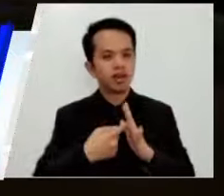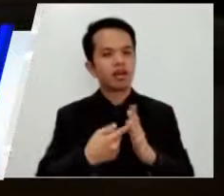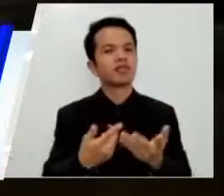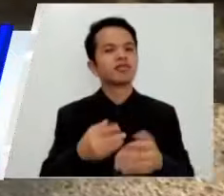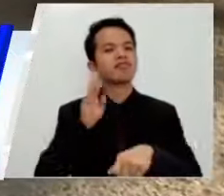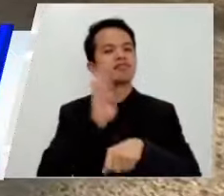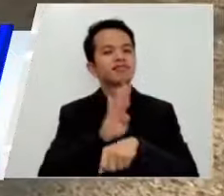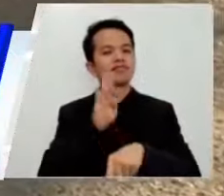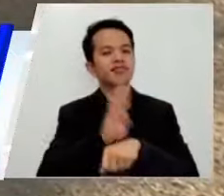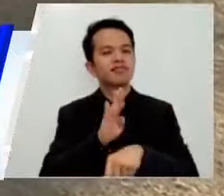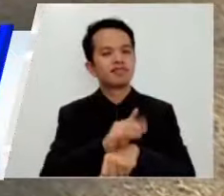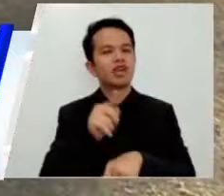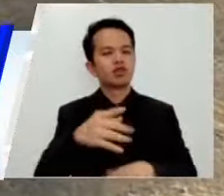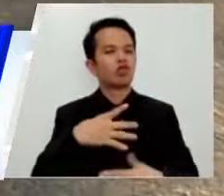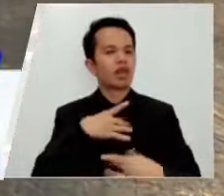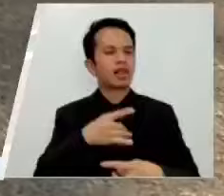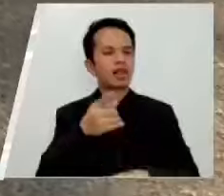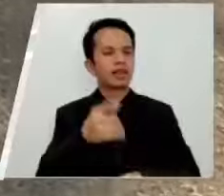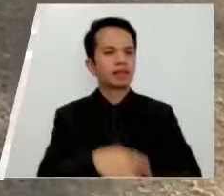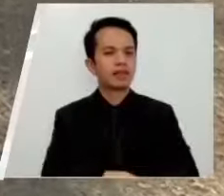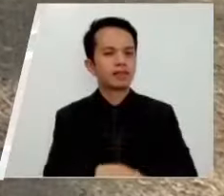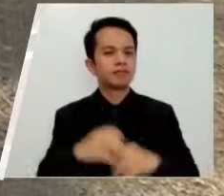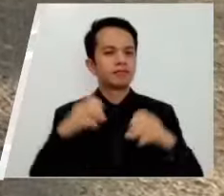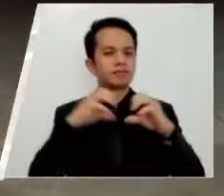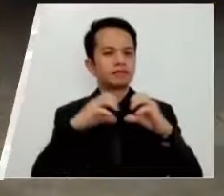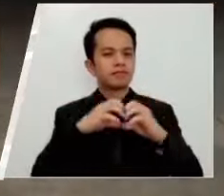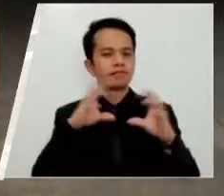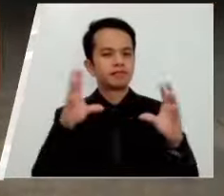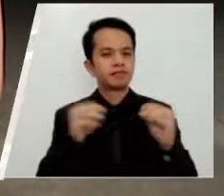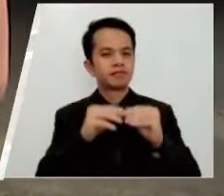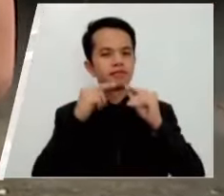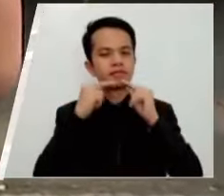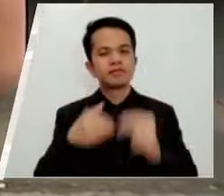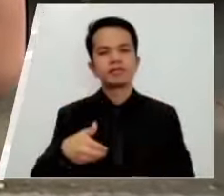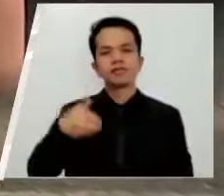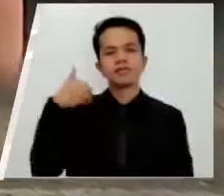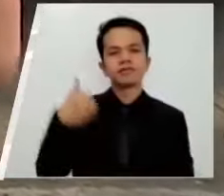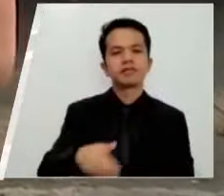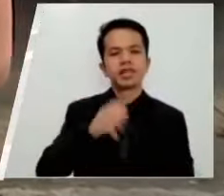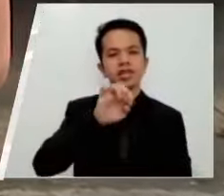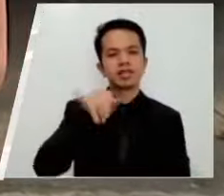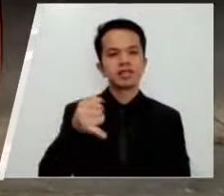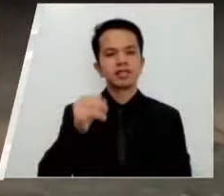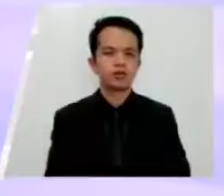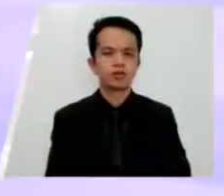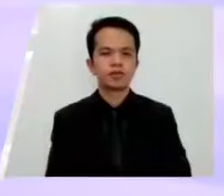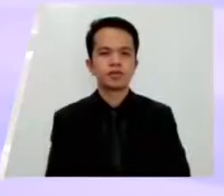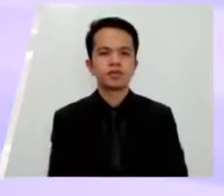trip nyo. Para sa GMA Integrated News, EJ Gomez ang inyong saksi.